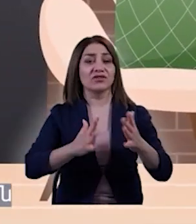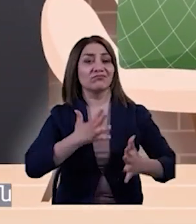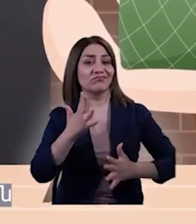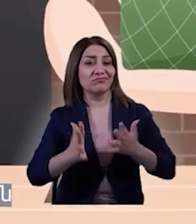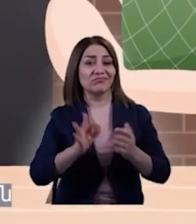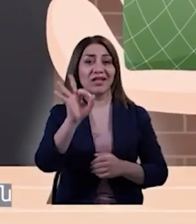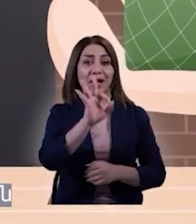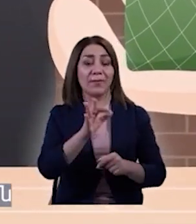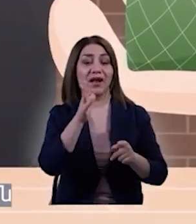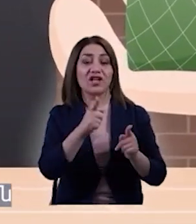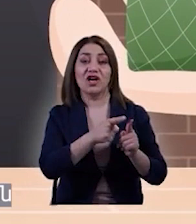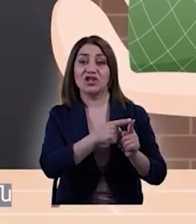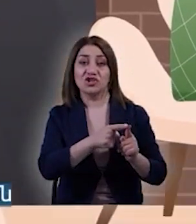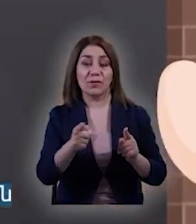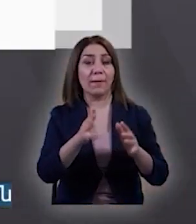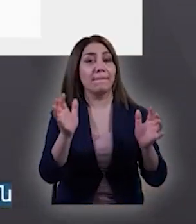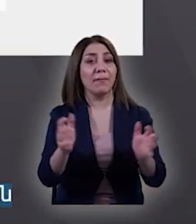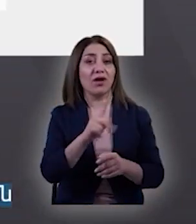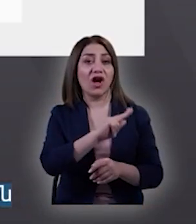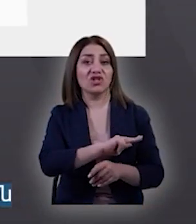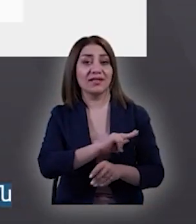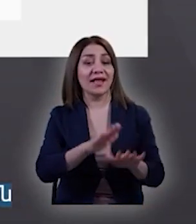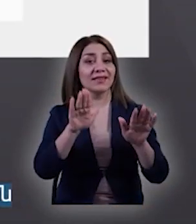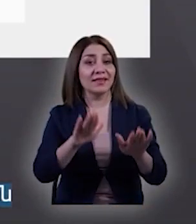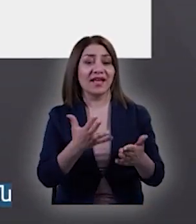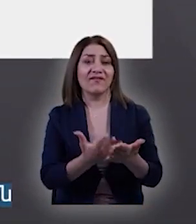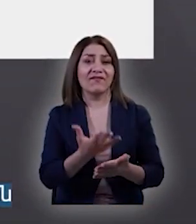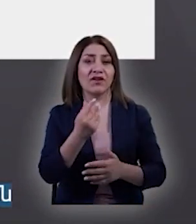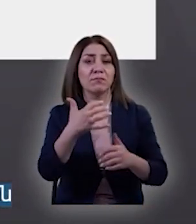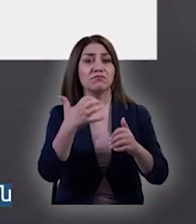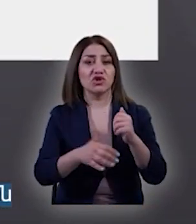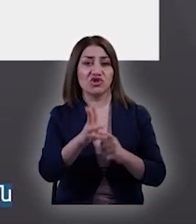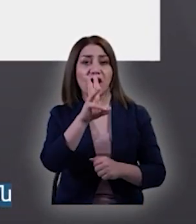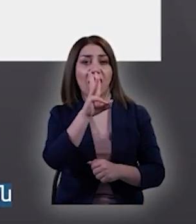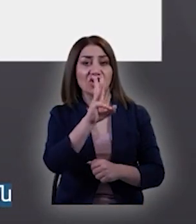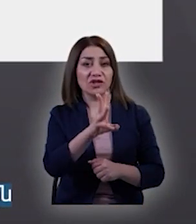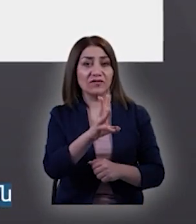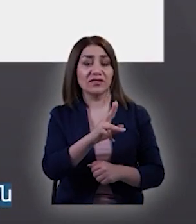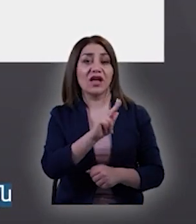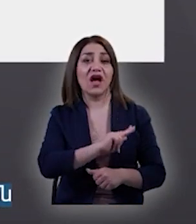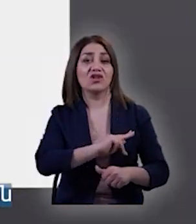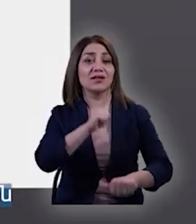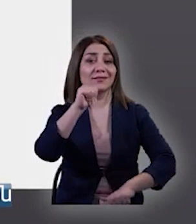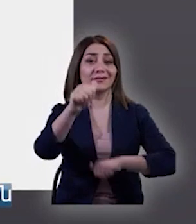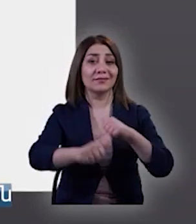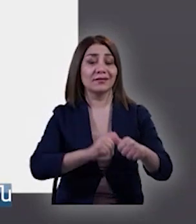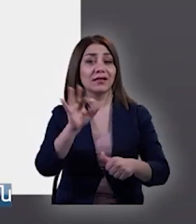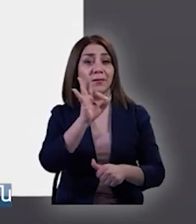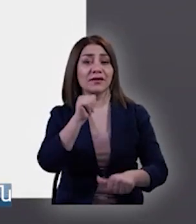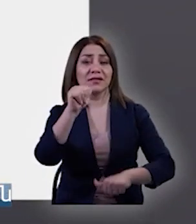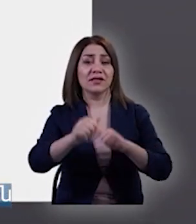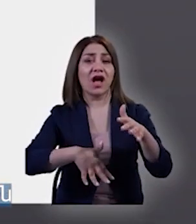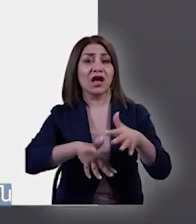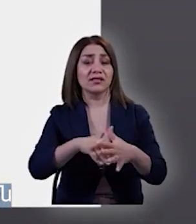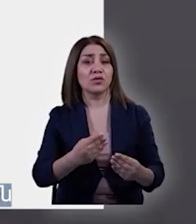աշխատատեղը և վճարվում է միջին աշխատավարձը։ Յուրաքանչյուր աշխատանքային տարվա համար ամենամյա արձակուրդը տրամադրվում է տվյալ աշխատանքային տարում։